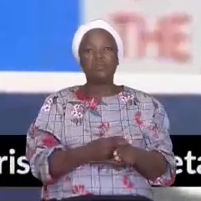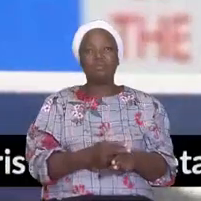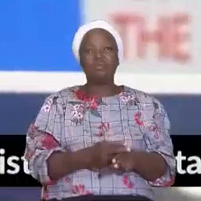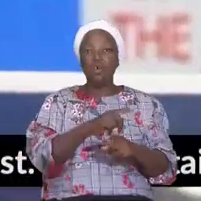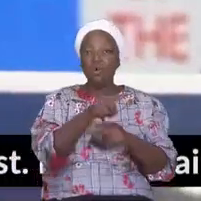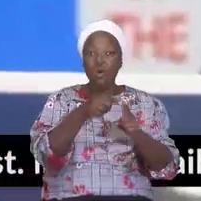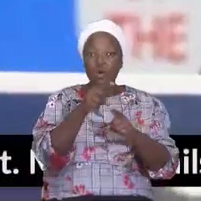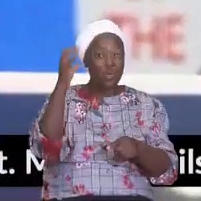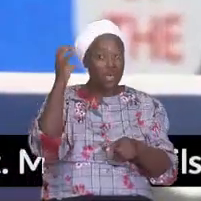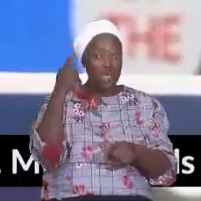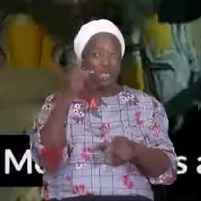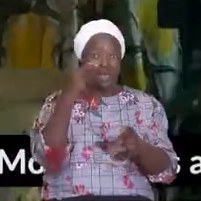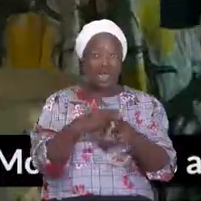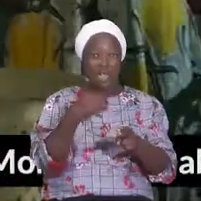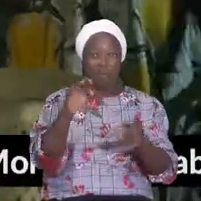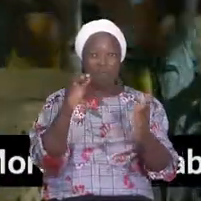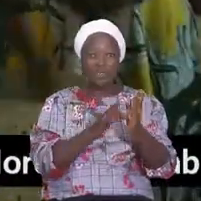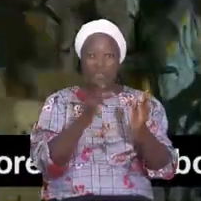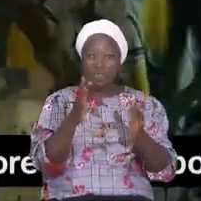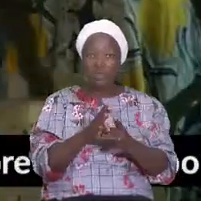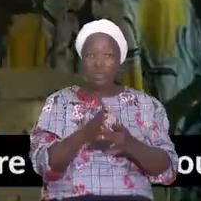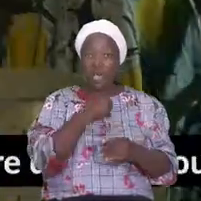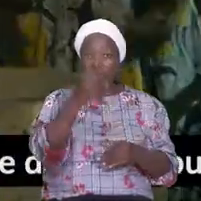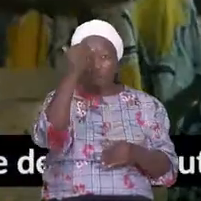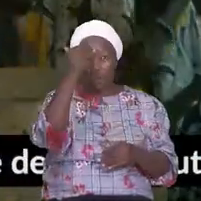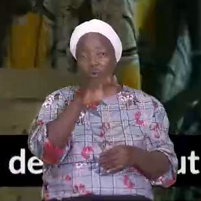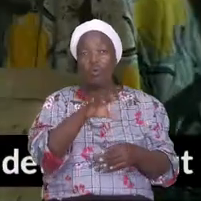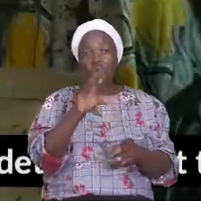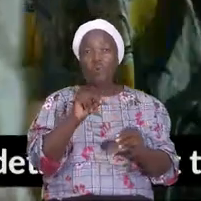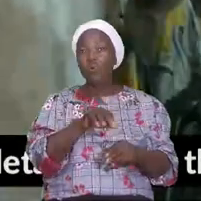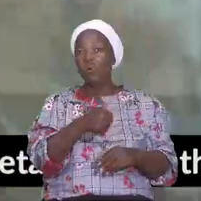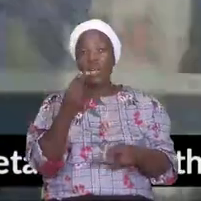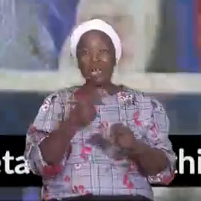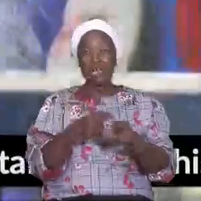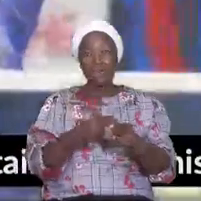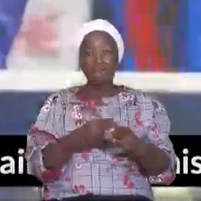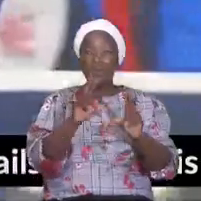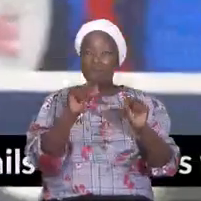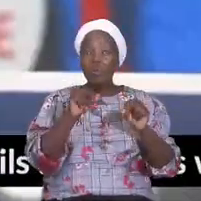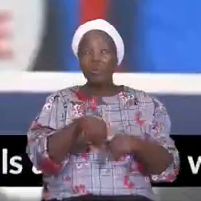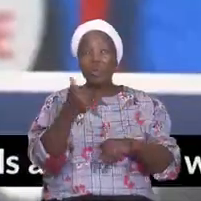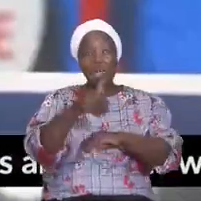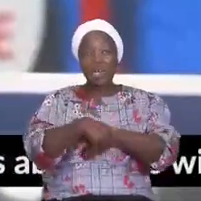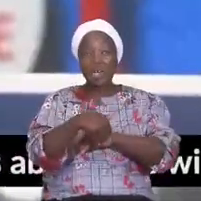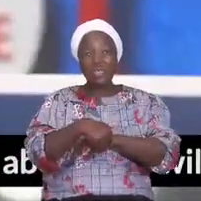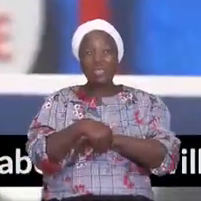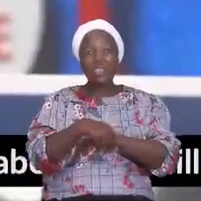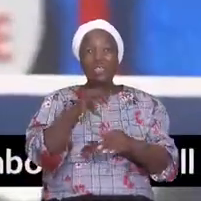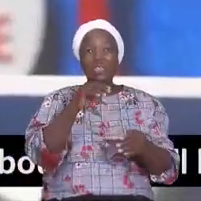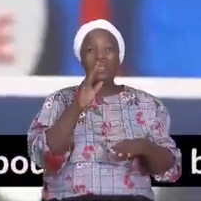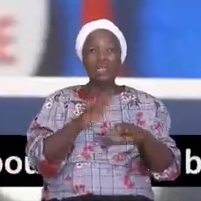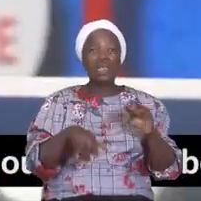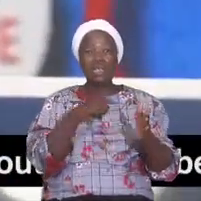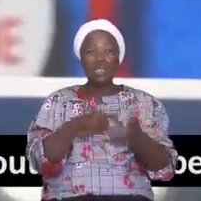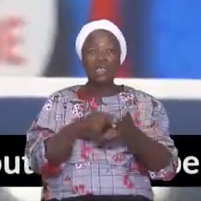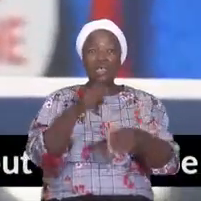Ce soir, ce sera fait. Quand tu entendras le nom de Jésus et tu sais qu'il n'y a pas